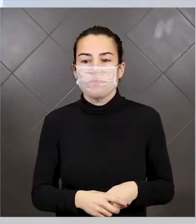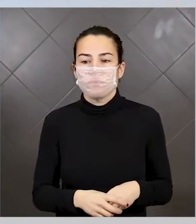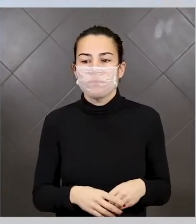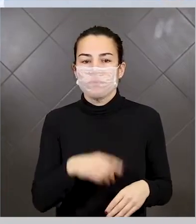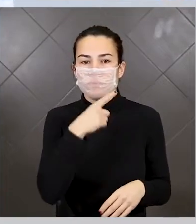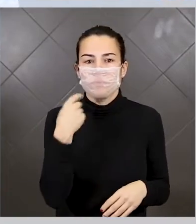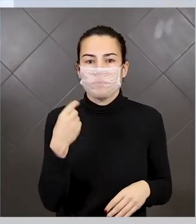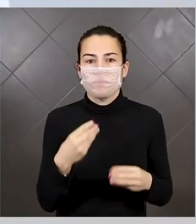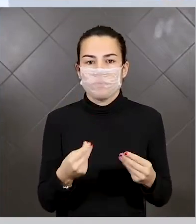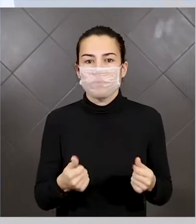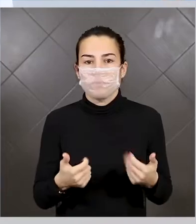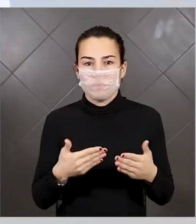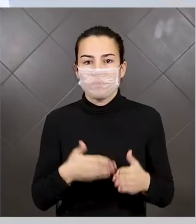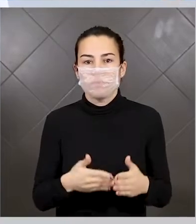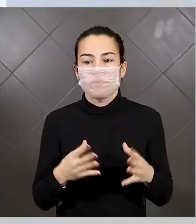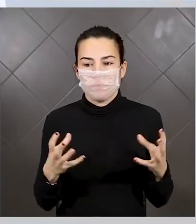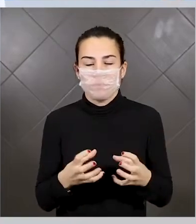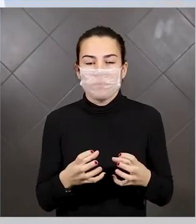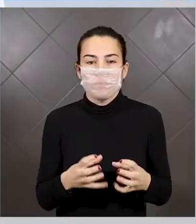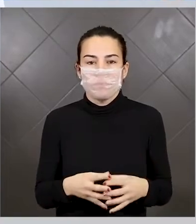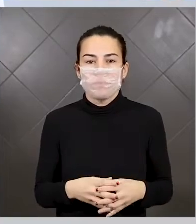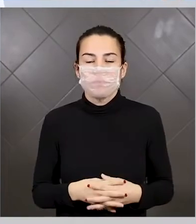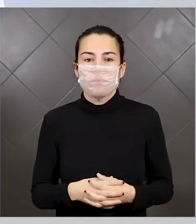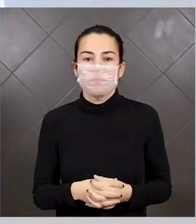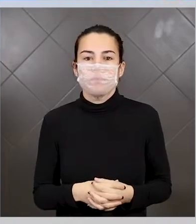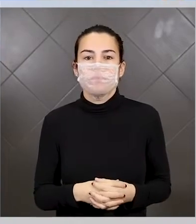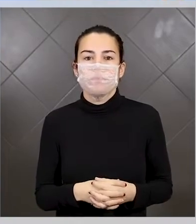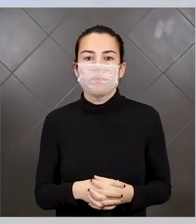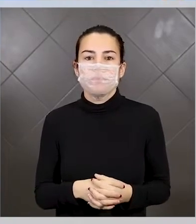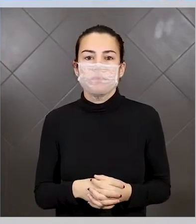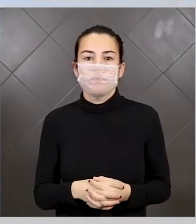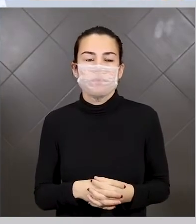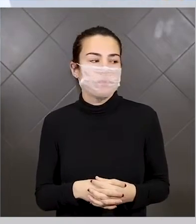i m'ho facilita la feina a l'hora de fer el muntatge.